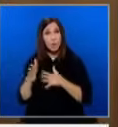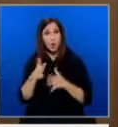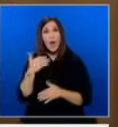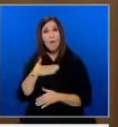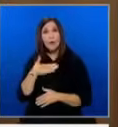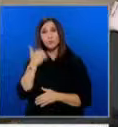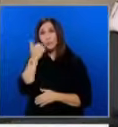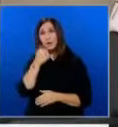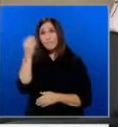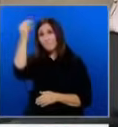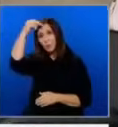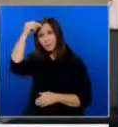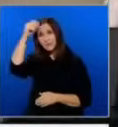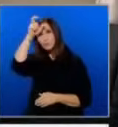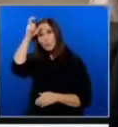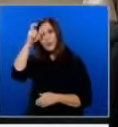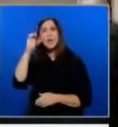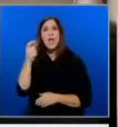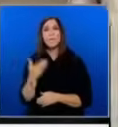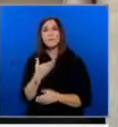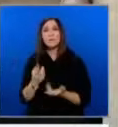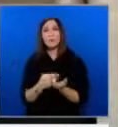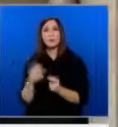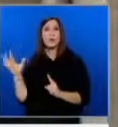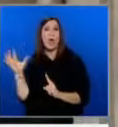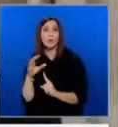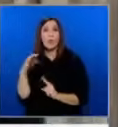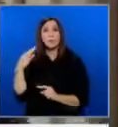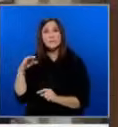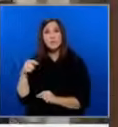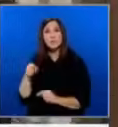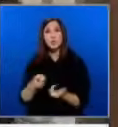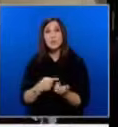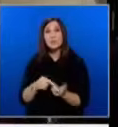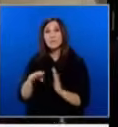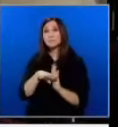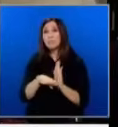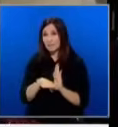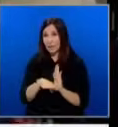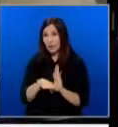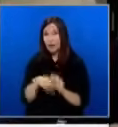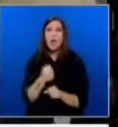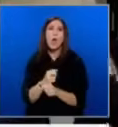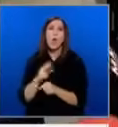Има добри български мюсюлмани. А Пеевски за пореден път атакува президента, този път със списък. Колеги,